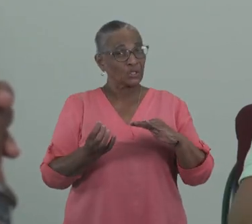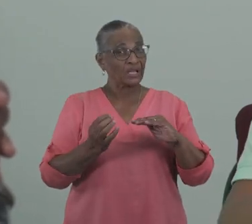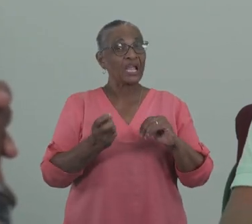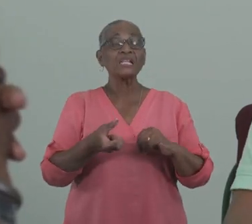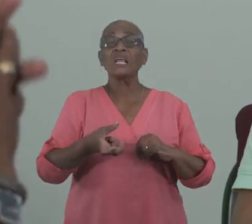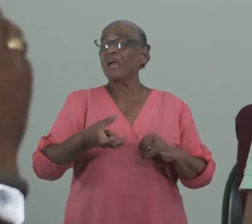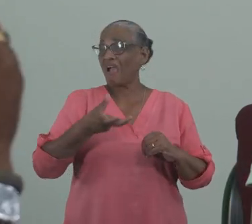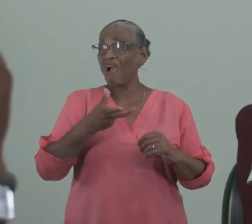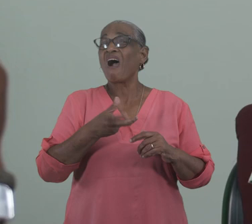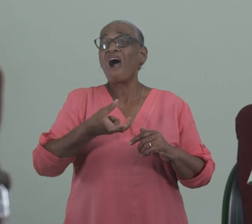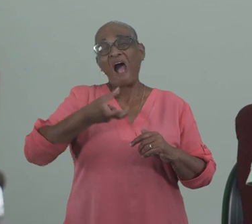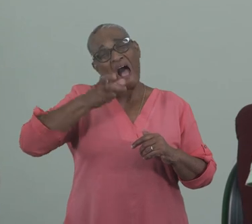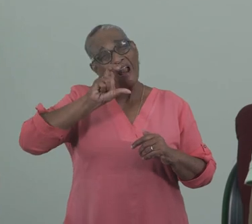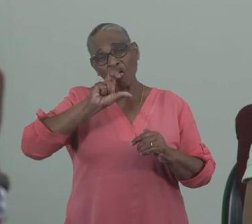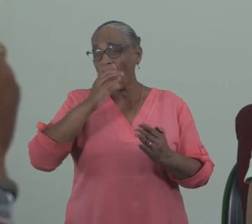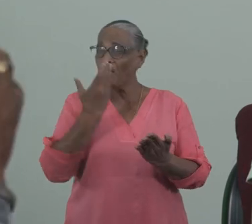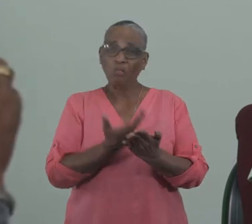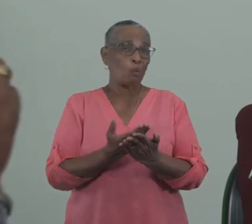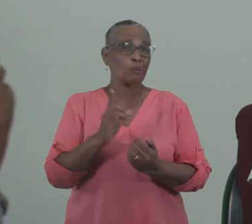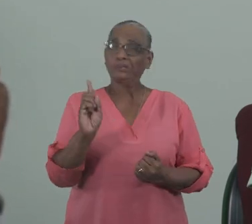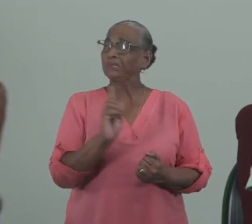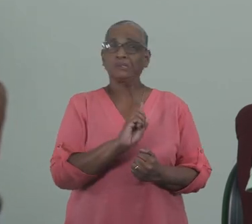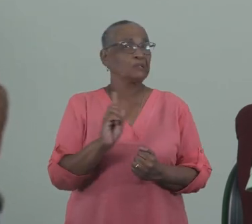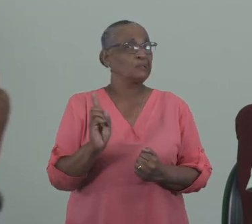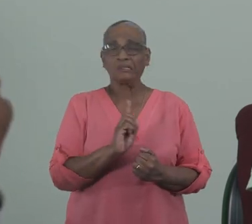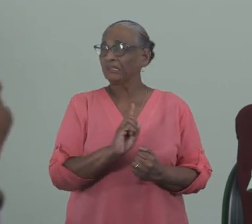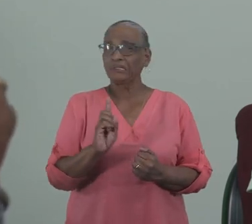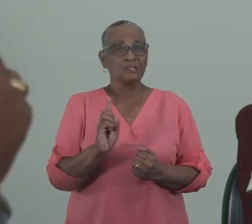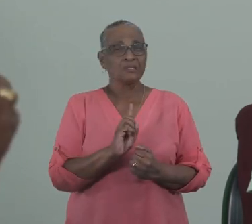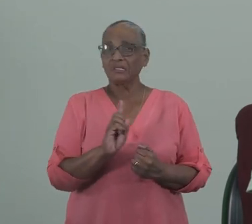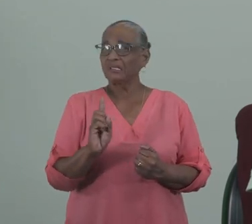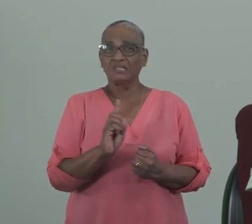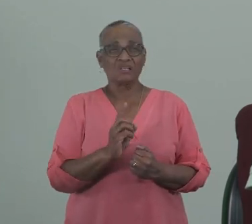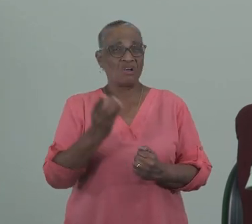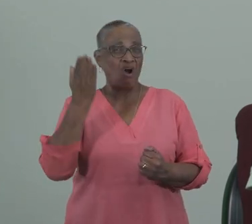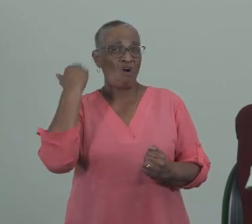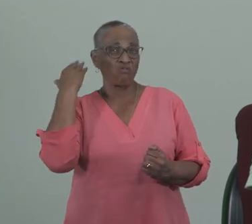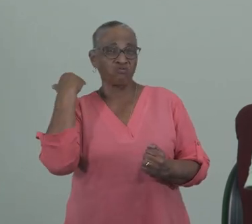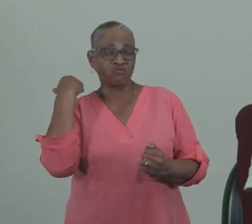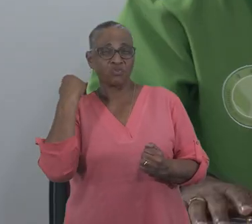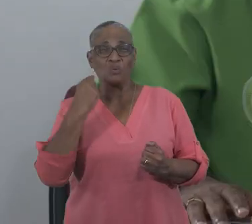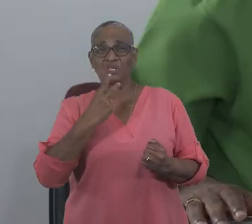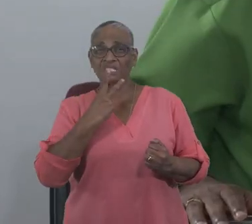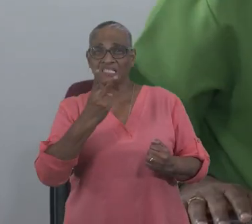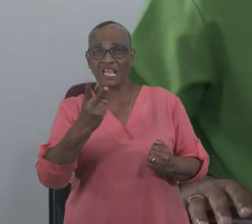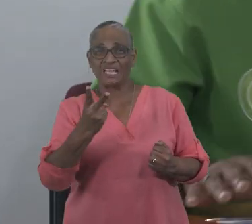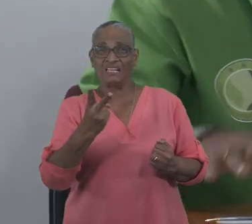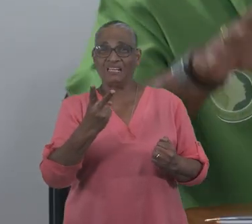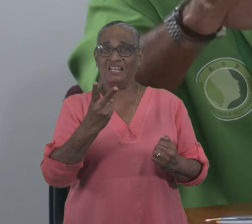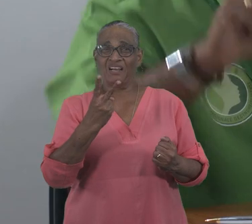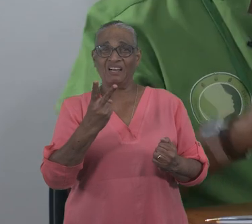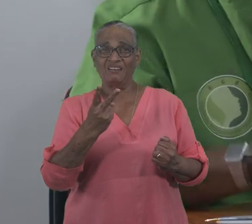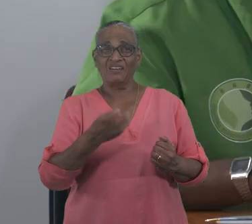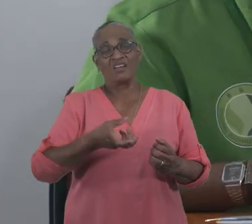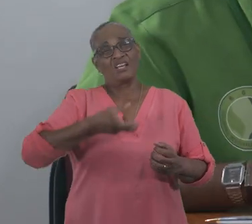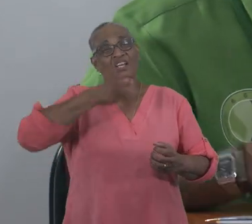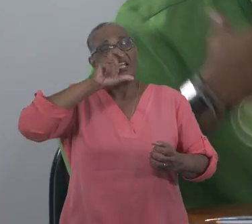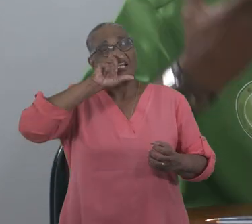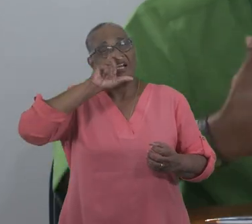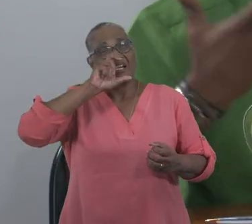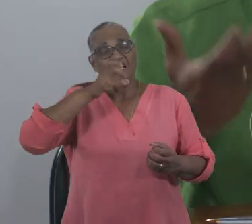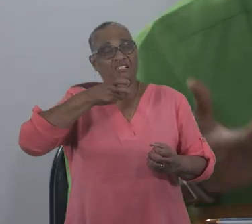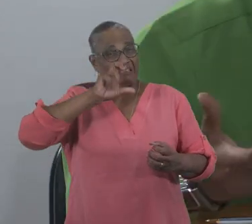in zijn algemeenheid, blijkt alcohol helemaal niet goed te zijn als we dachten. Ja, want voorzien, de man bij takitak, de man bij gebruik wel een heavy term,